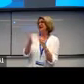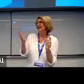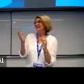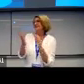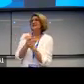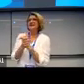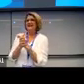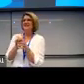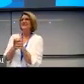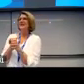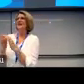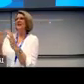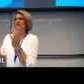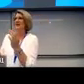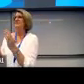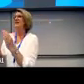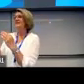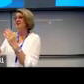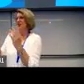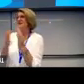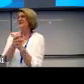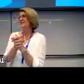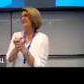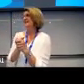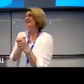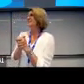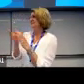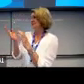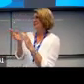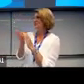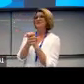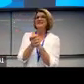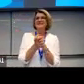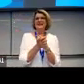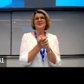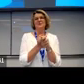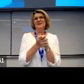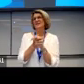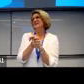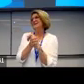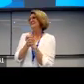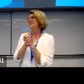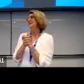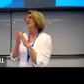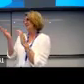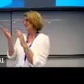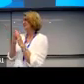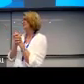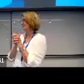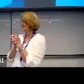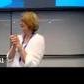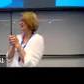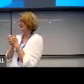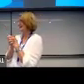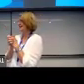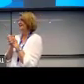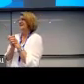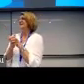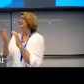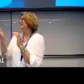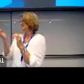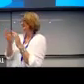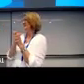on sait qu'on a un réseau très actif là, quand même là, des gens qui sont impliqués parmi nos universitaires dans Wikimedia, dans la Fondation Wikimedia